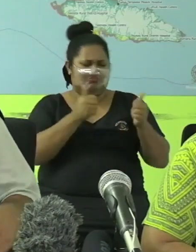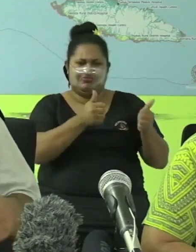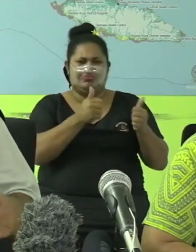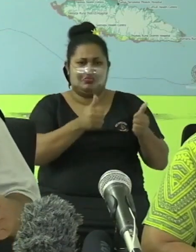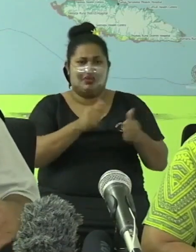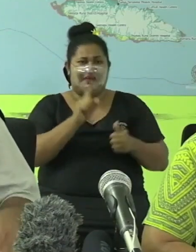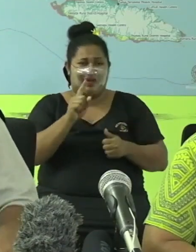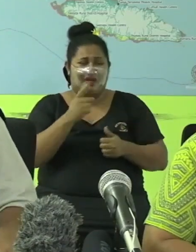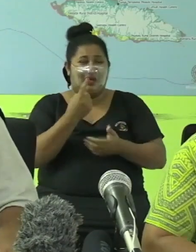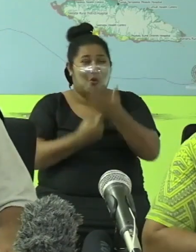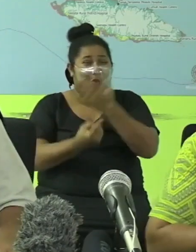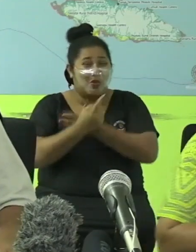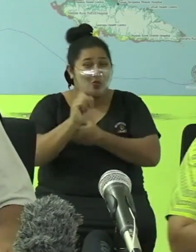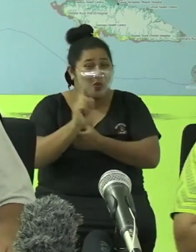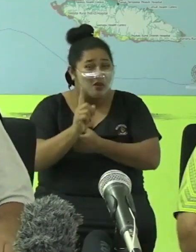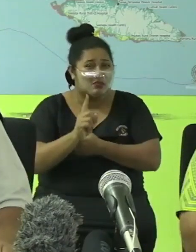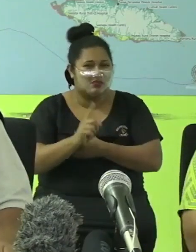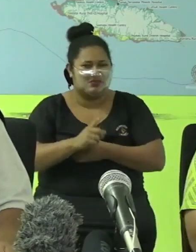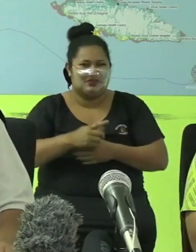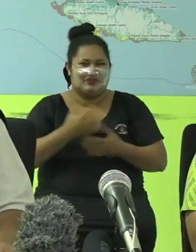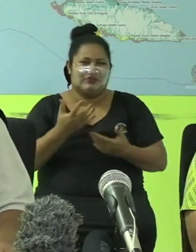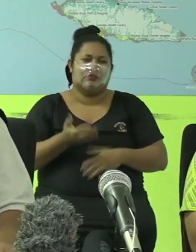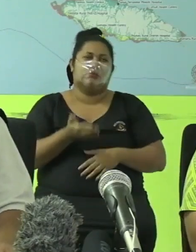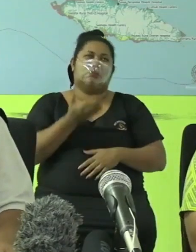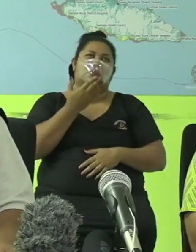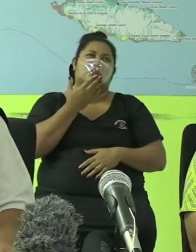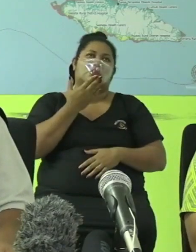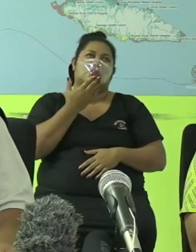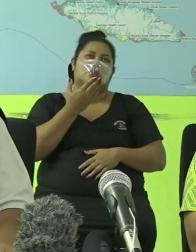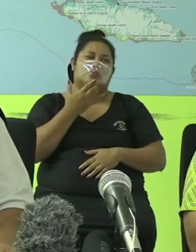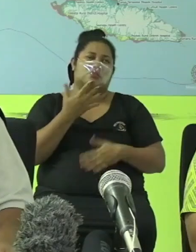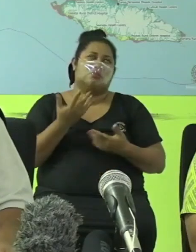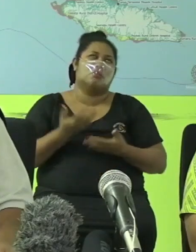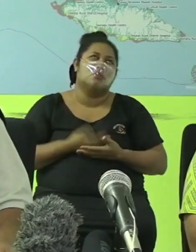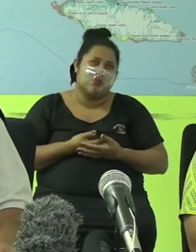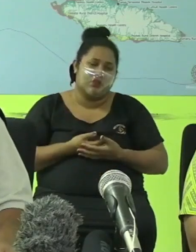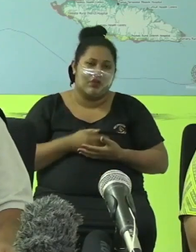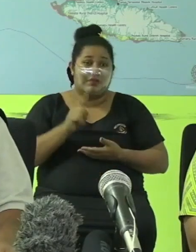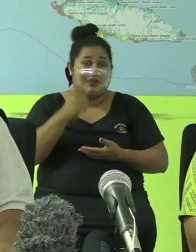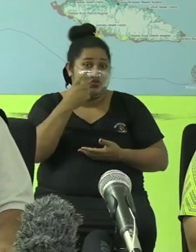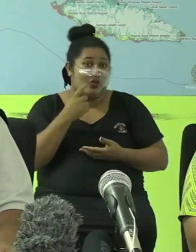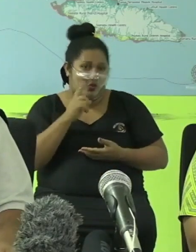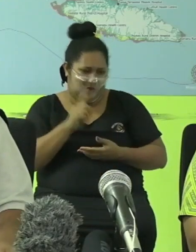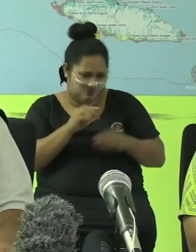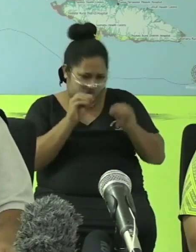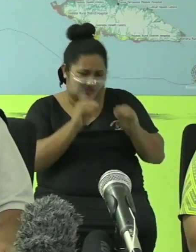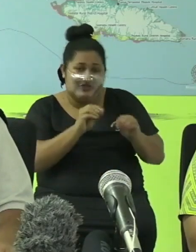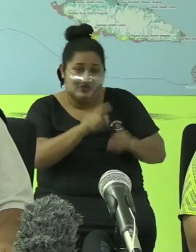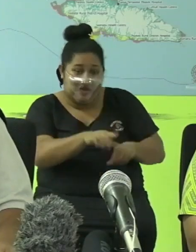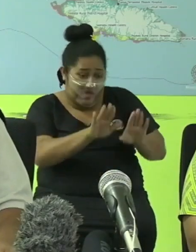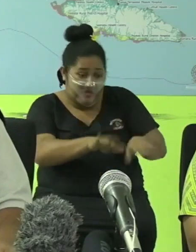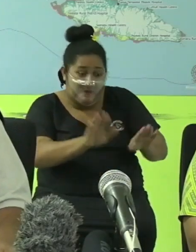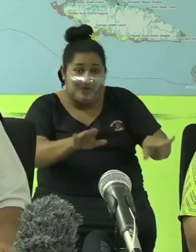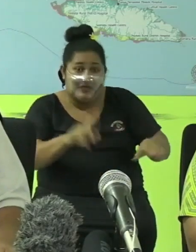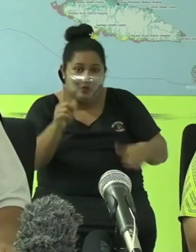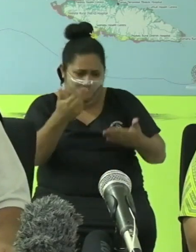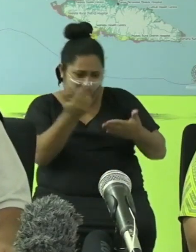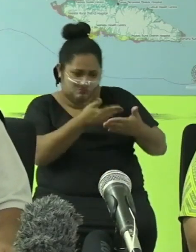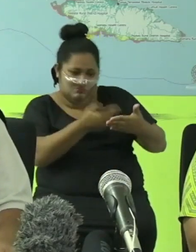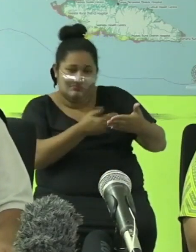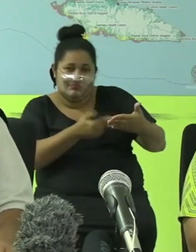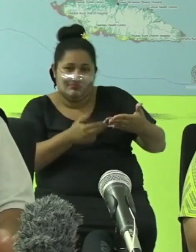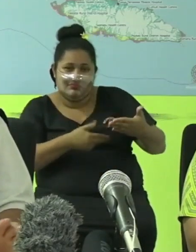o le board ia tau whai ai tamaiti wa me ave me tustusenia latou